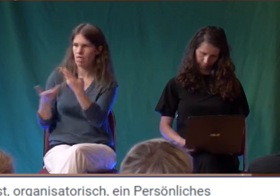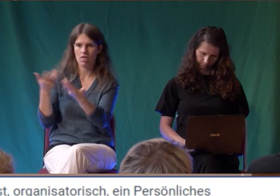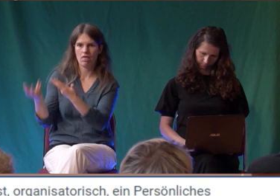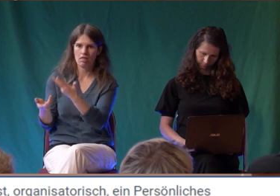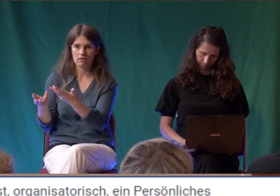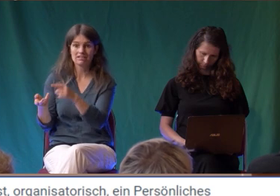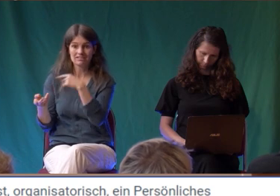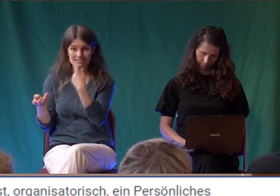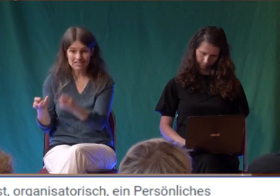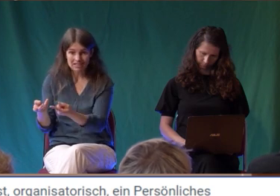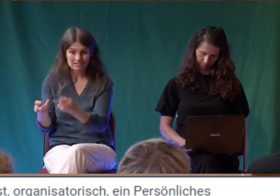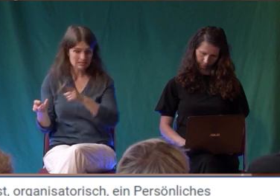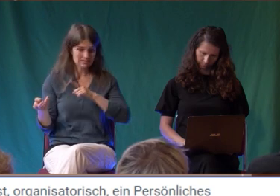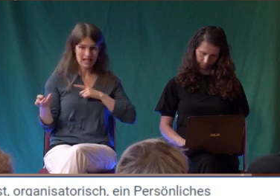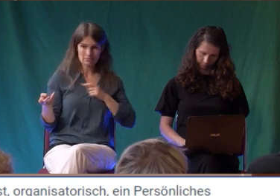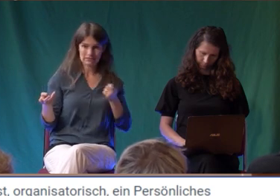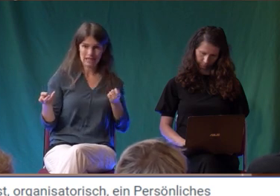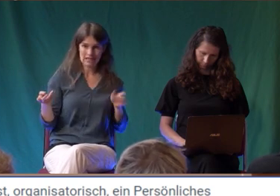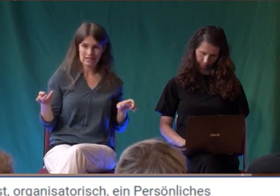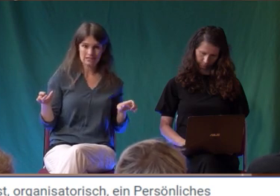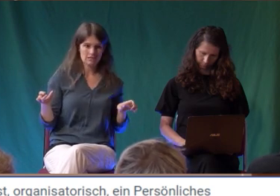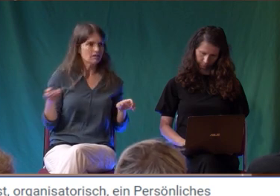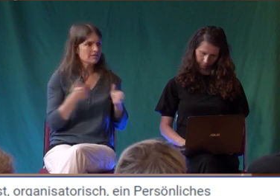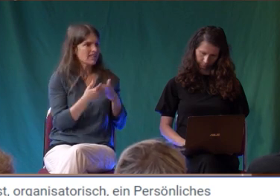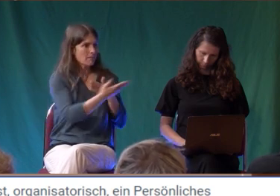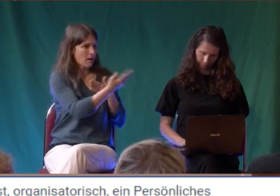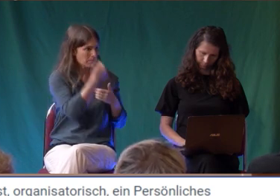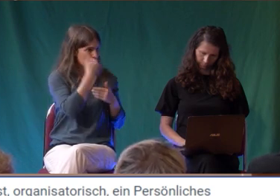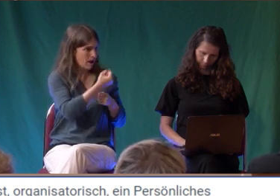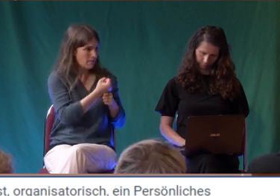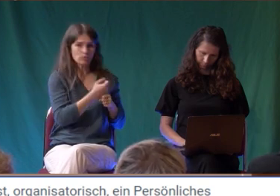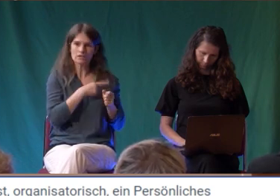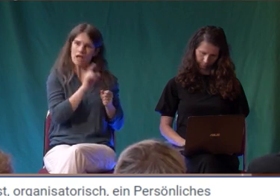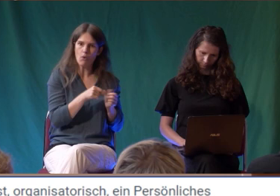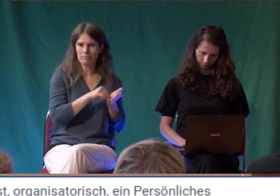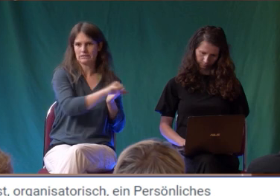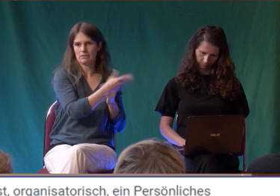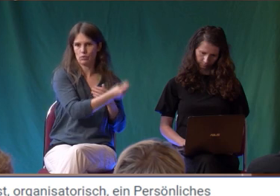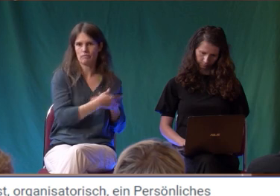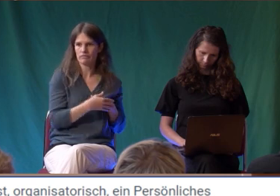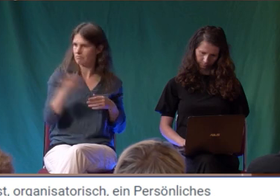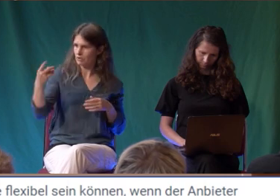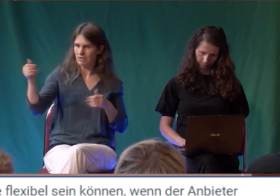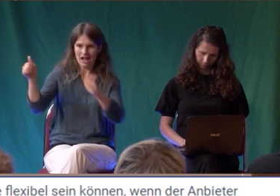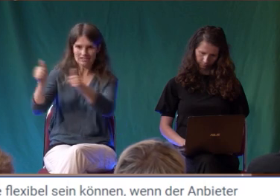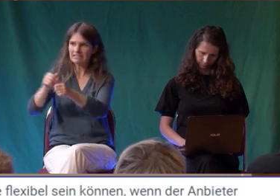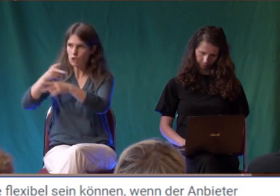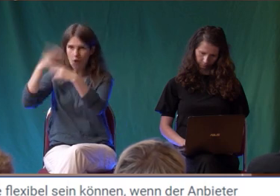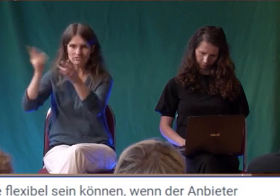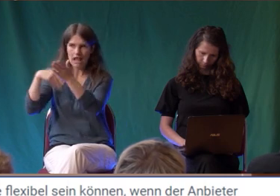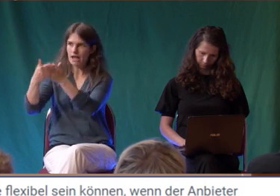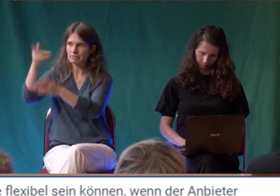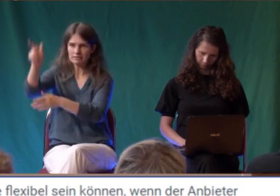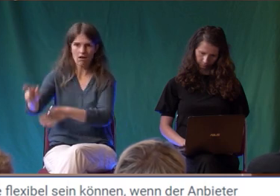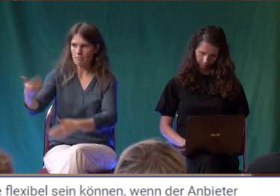in so einem Fall tatsächlich einfach mal eine Nachbarin Fragen kann und sagen kann kannst du mal 14 Tage diesen Job für